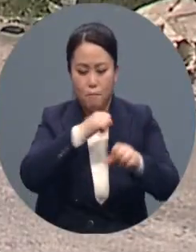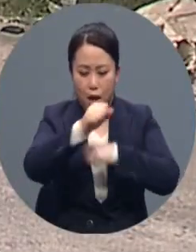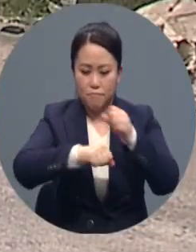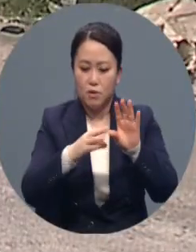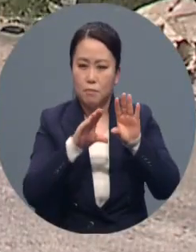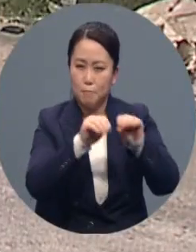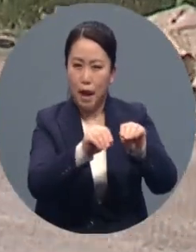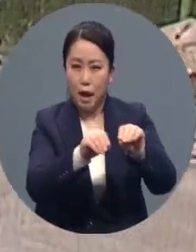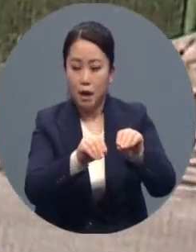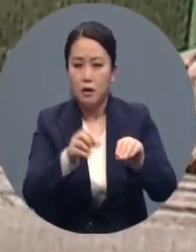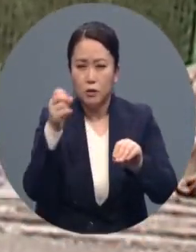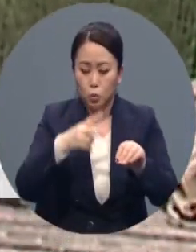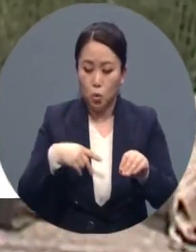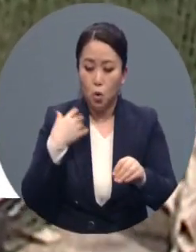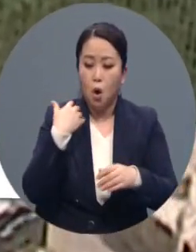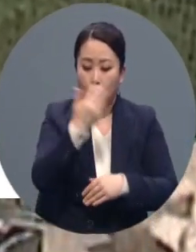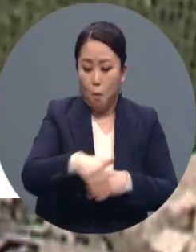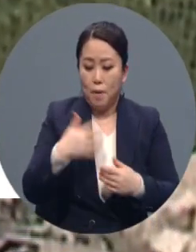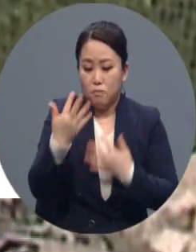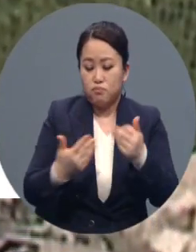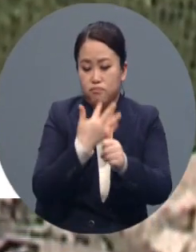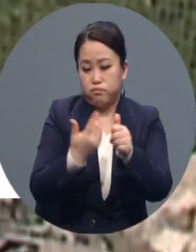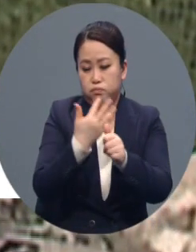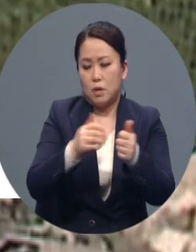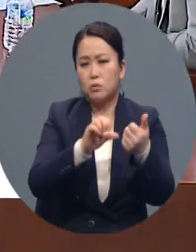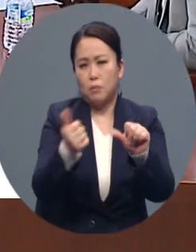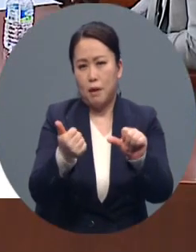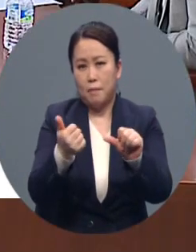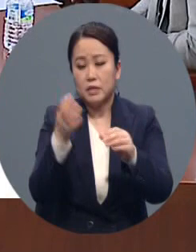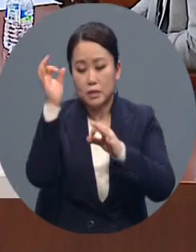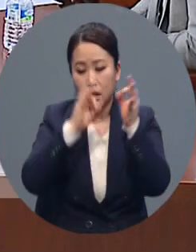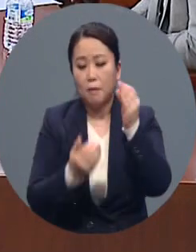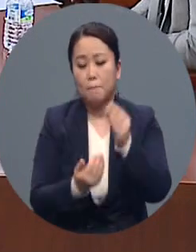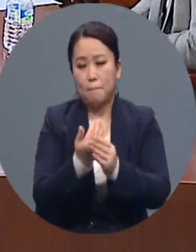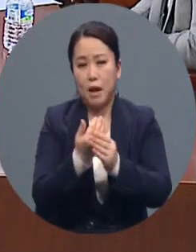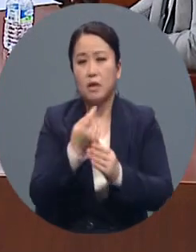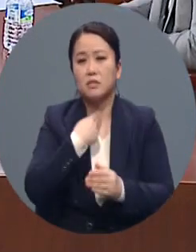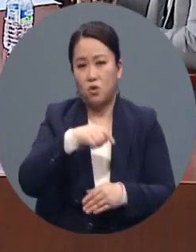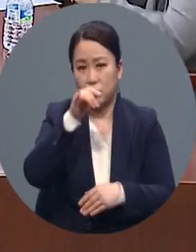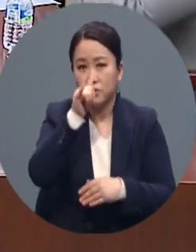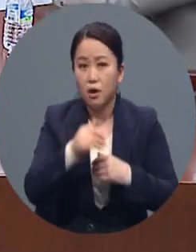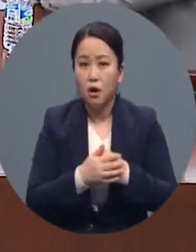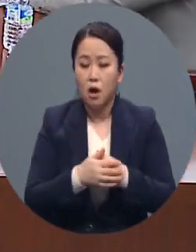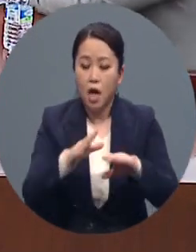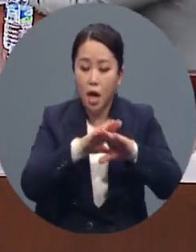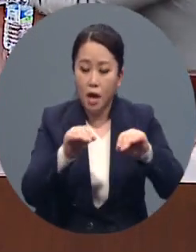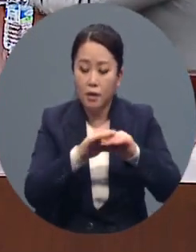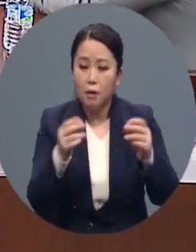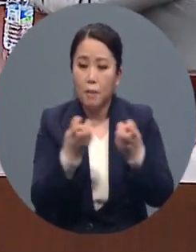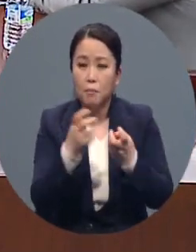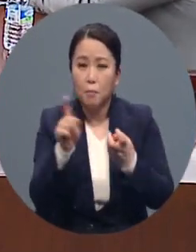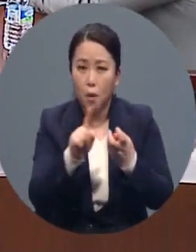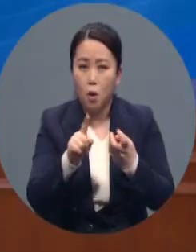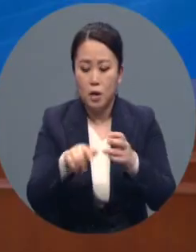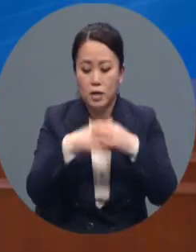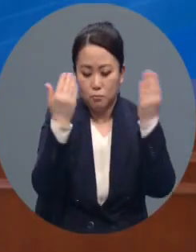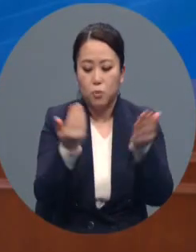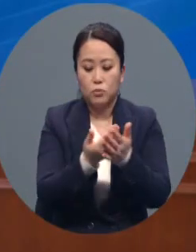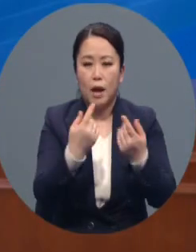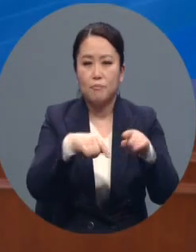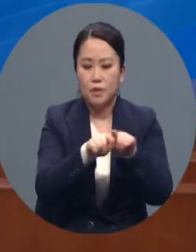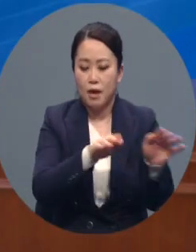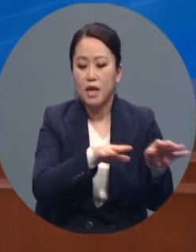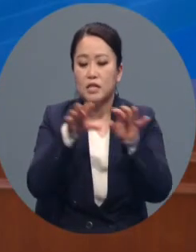주민이 분신을 시도해 사망하는 사건까지 발생했습니다. 유일한 해결책인 집단 이주에 대해 부산시와